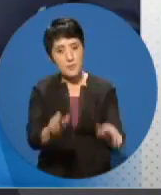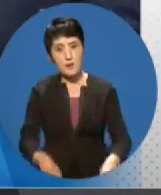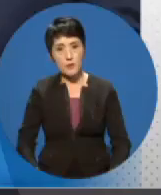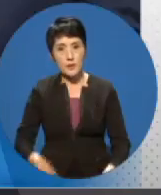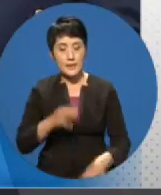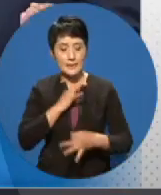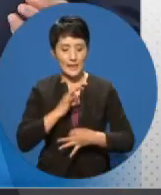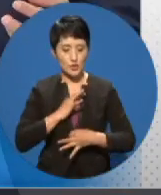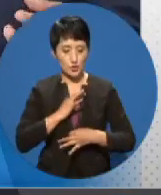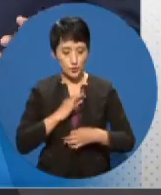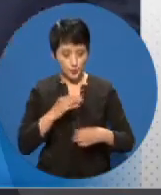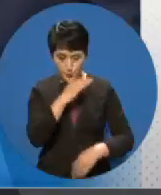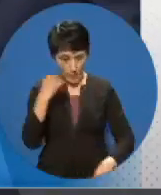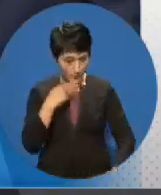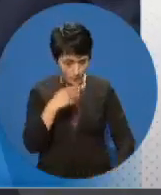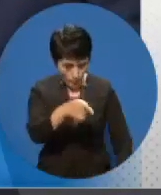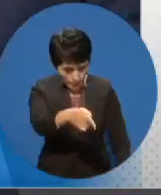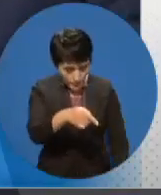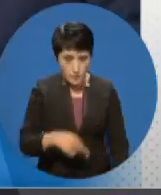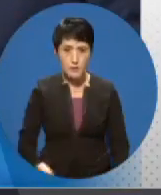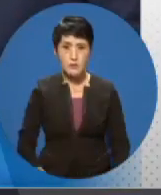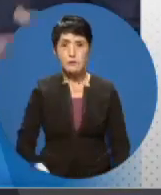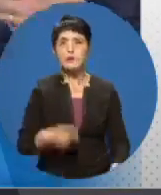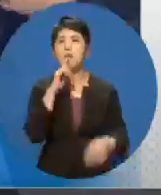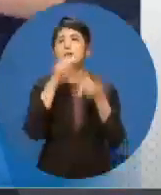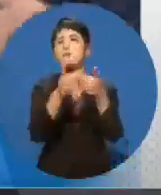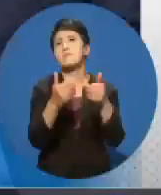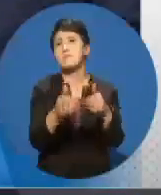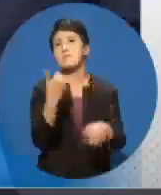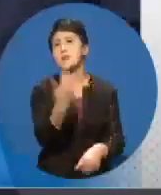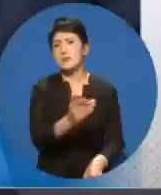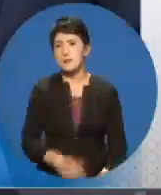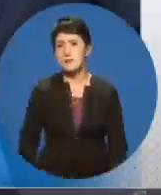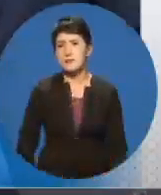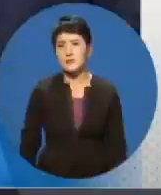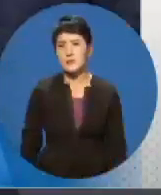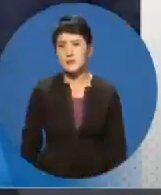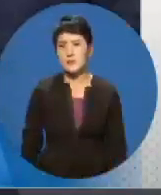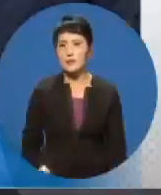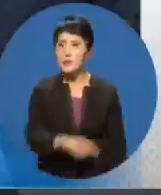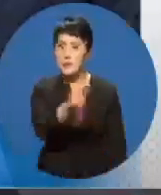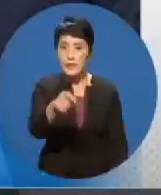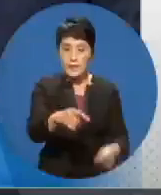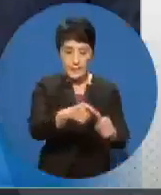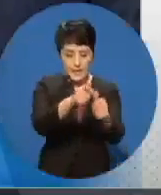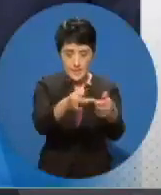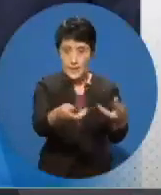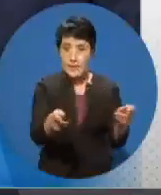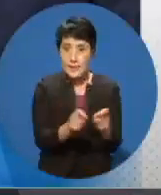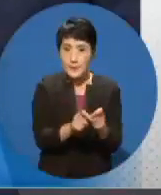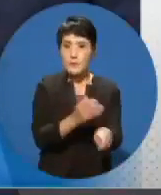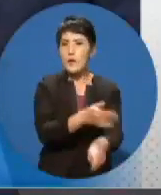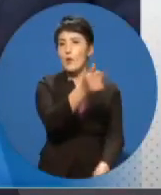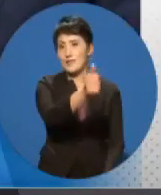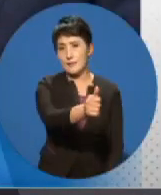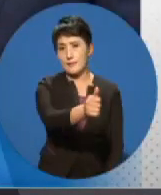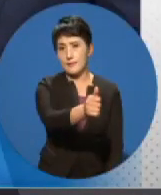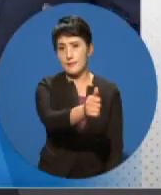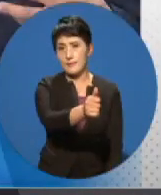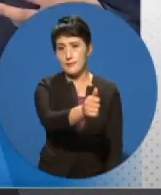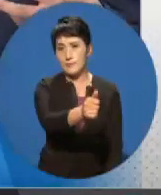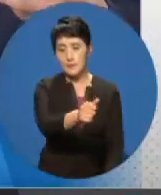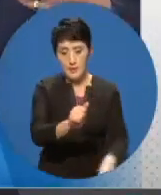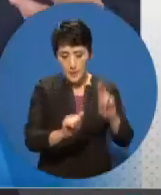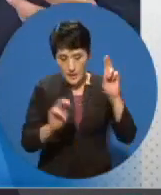있냐 하면서 또 그 사람을 상대로 욕설을 했다고 합니다. 이 폭언과 욕설을 들었던 인사팀 과장은 이 다른 회사에서 온 지 얼마 안 돼서